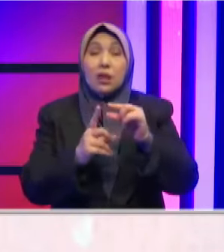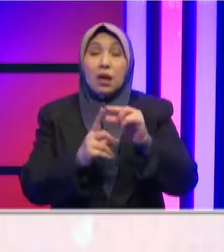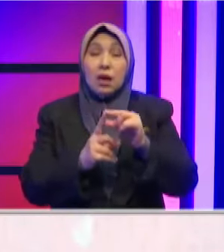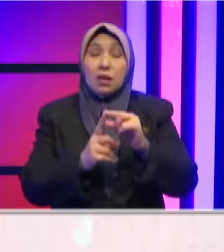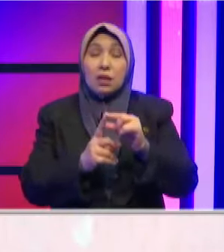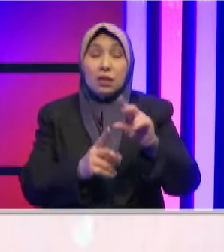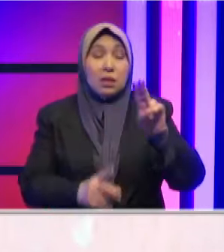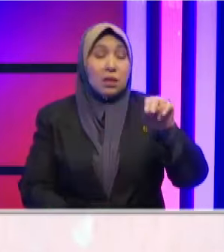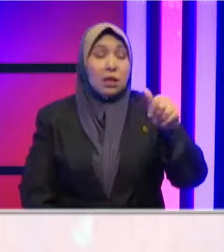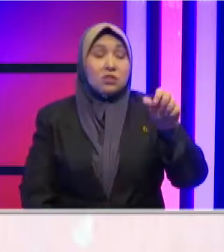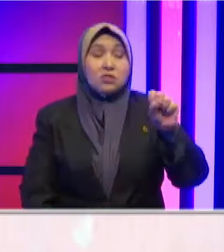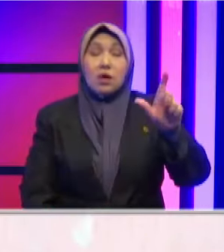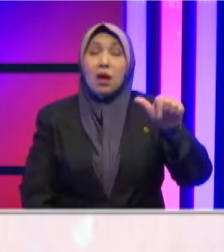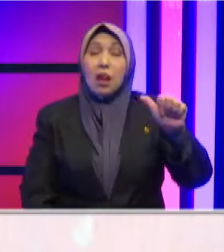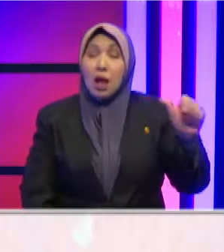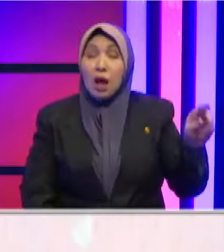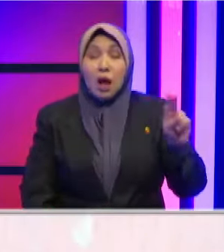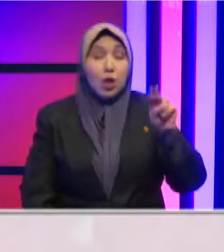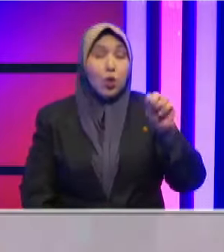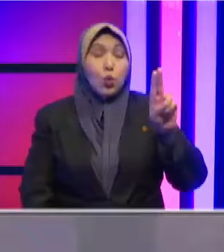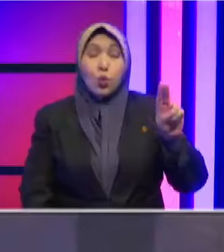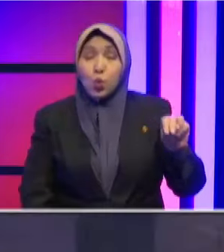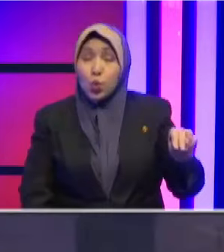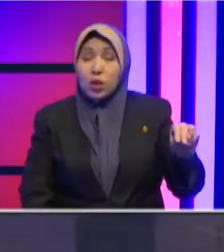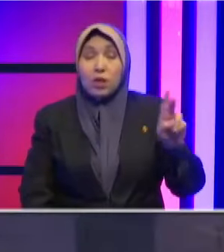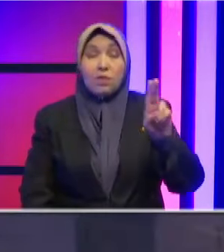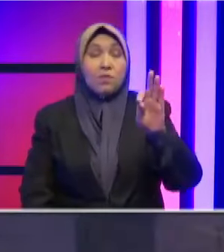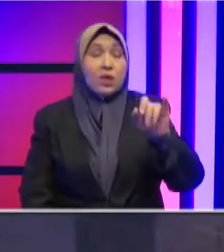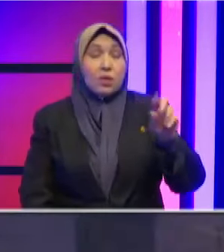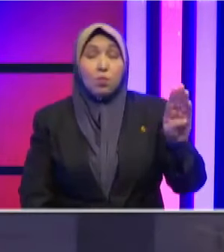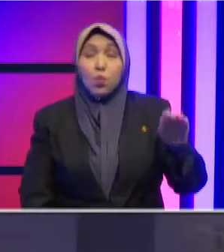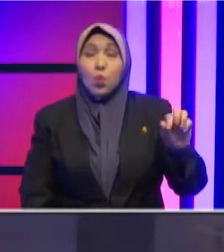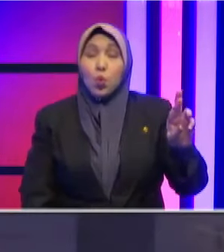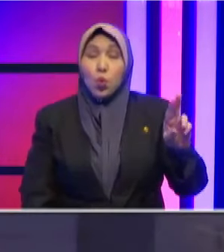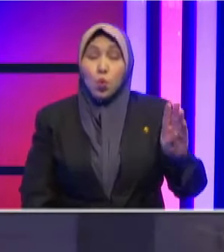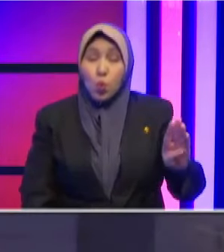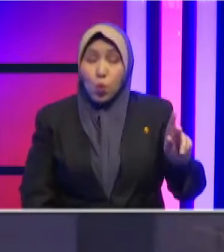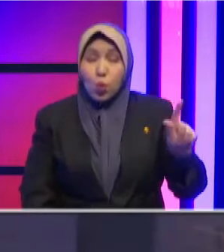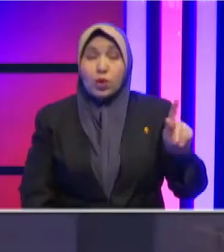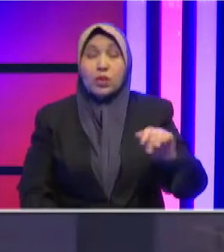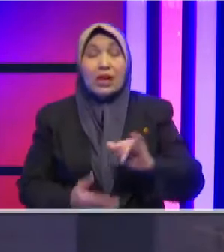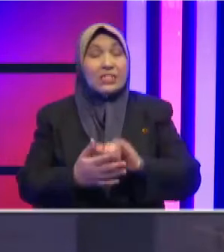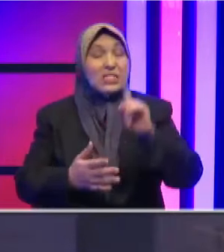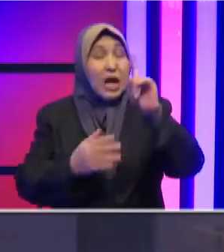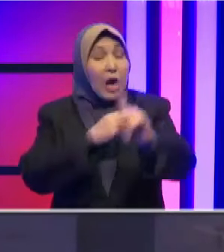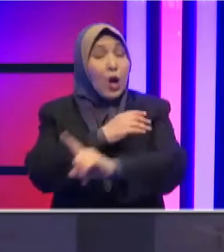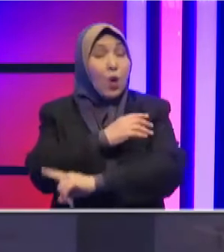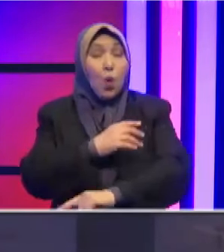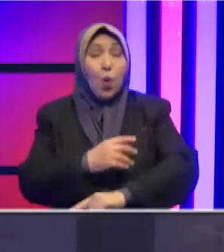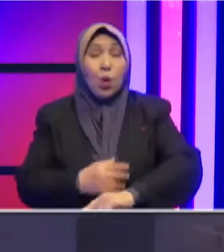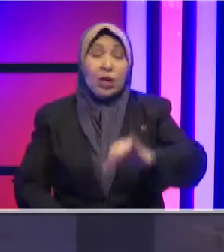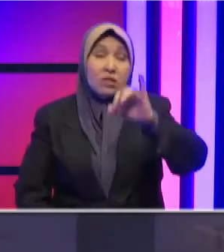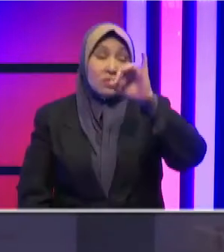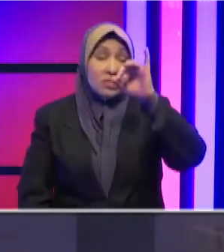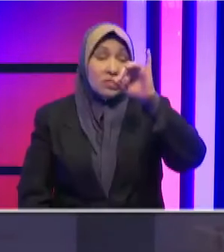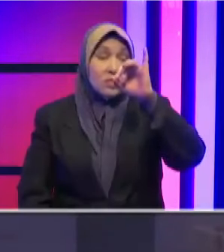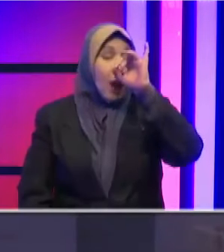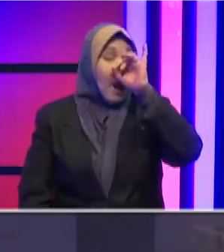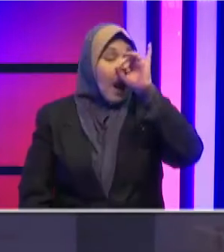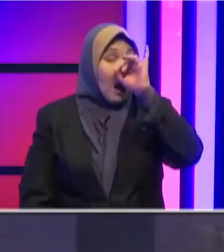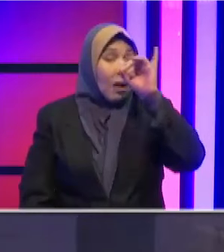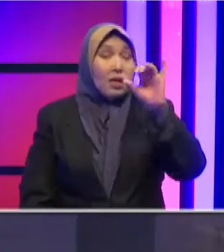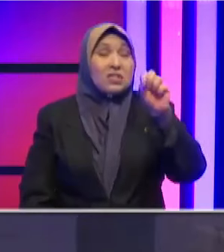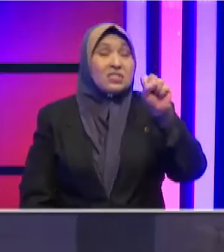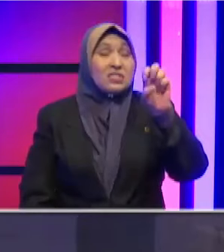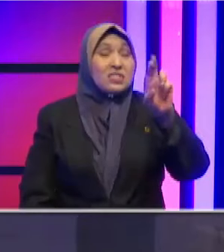nah salah nulis Ibu artinya Hai seekor Srigala turun